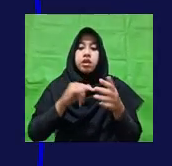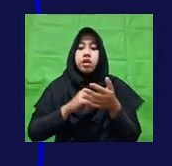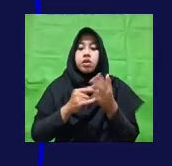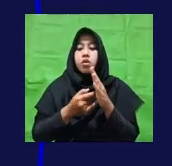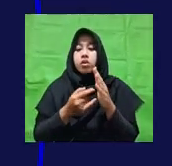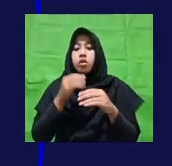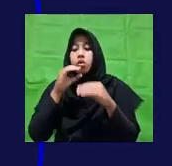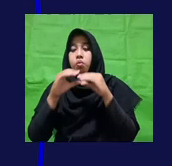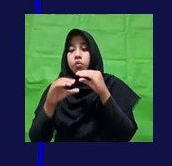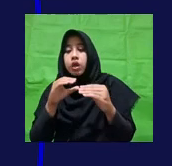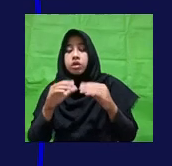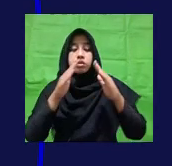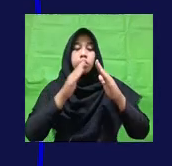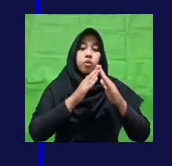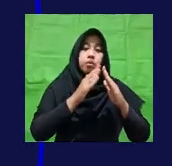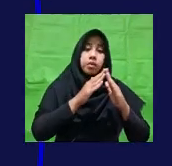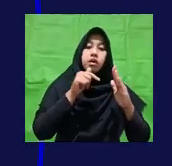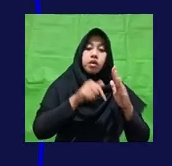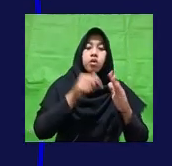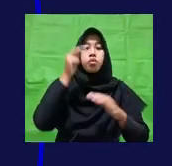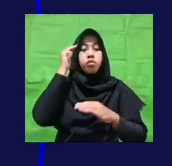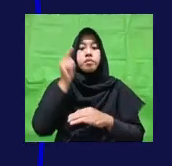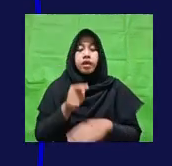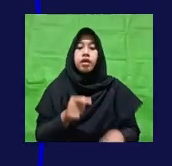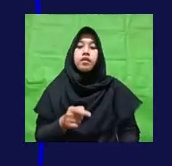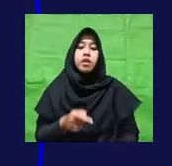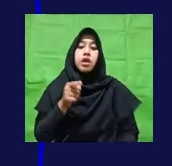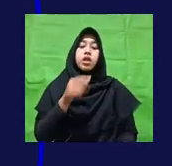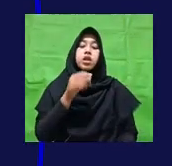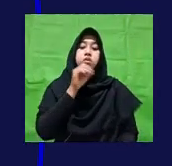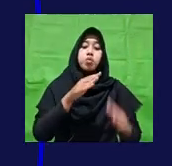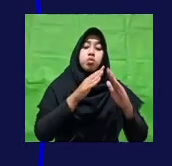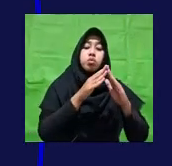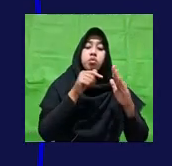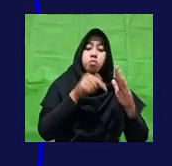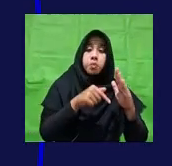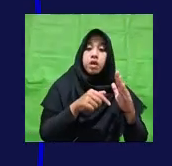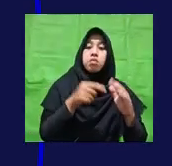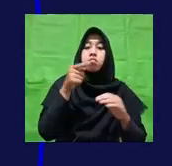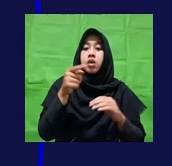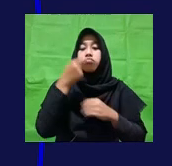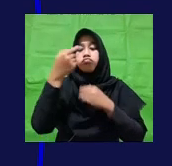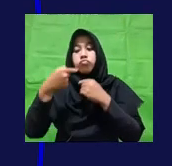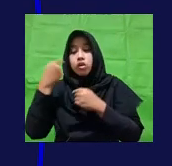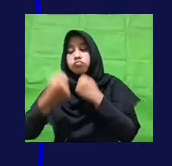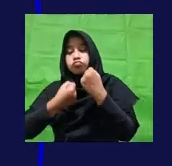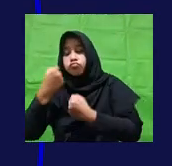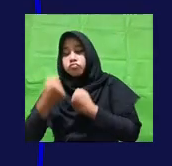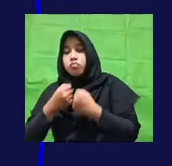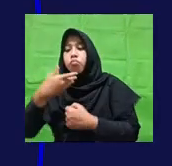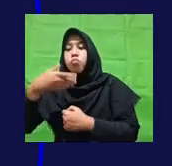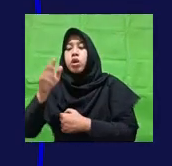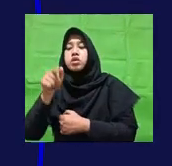mereka. Ini disebut rumah karena mereka terus-terusan pulang ke sana. Ke rumah inilah mereka bisa